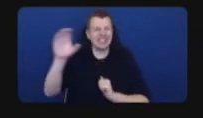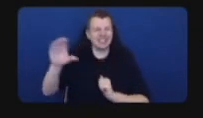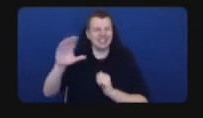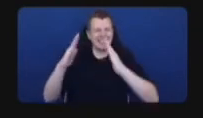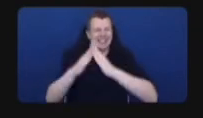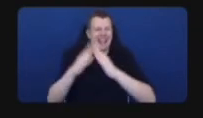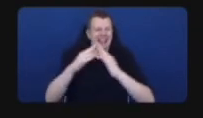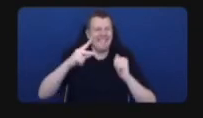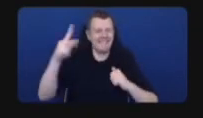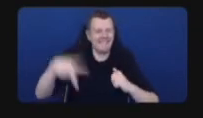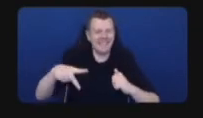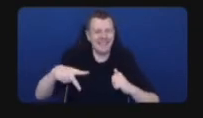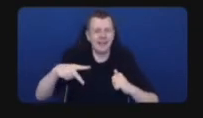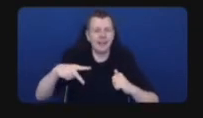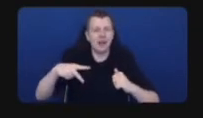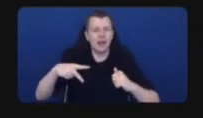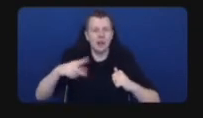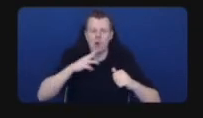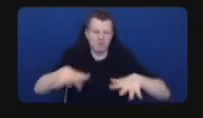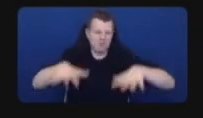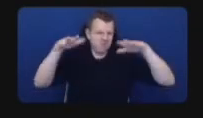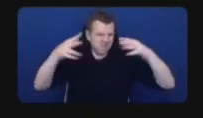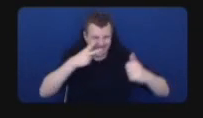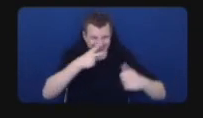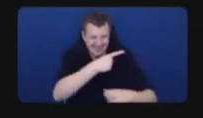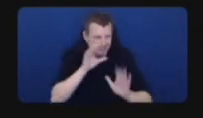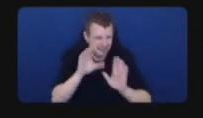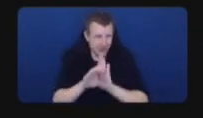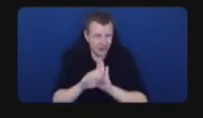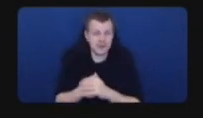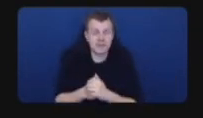在费城市中心 downtown。